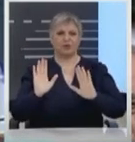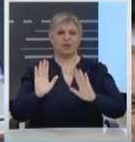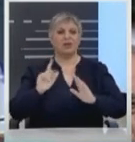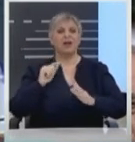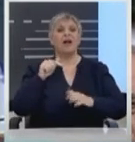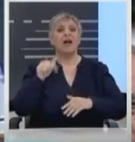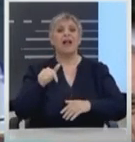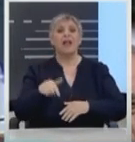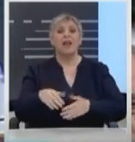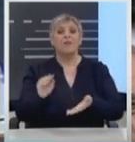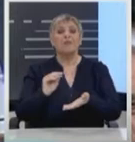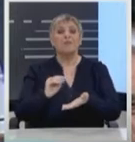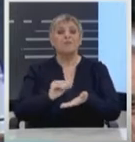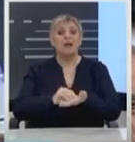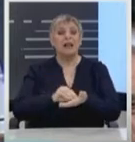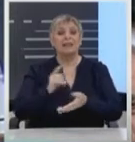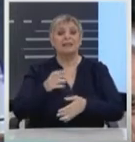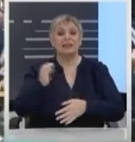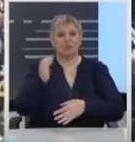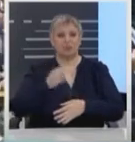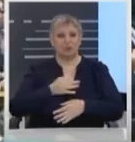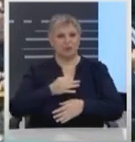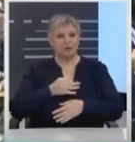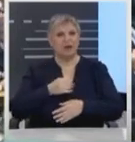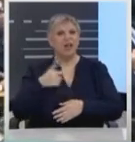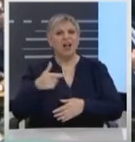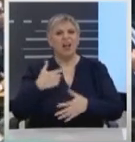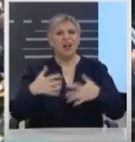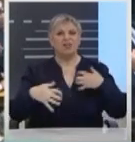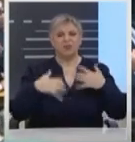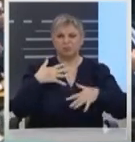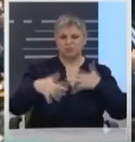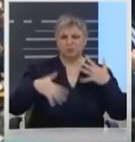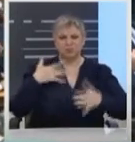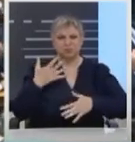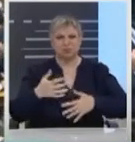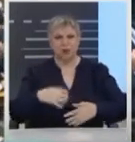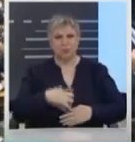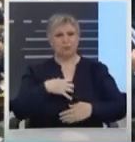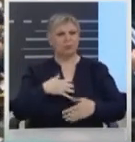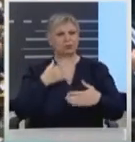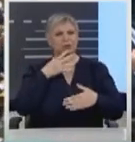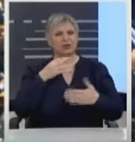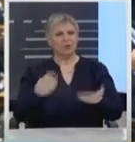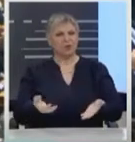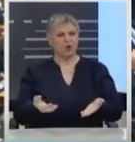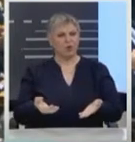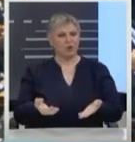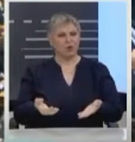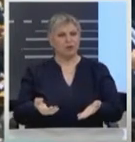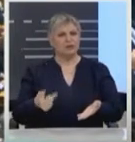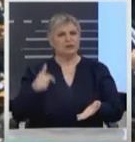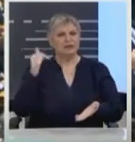Ήσυχα παρακαλώ. Μην εκνευρίζεστε. Παρακαλώ πολύ. Μην εκνευρίζεστε. Παρακαλώ πολύ. Θα λογοδοτήσετε... Μην